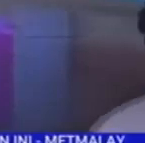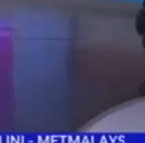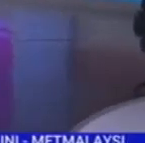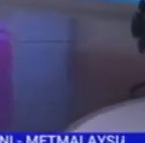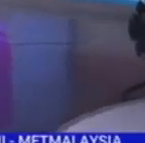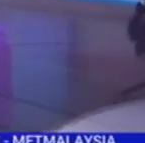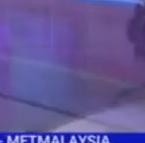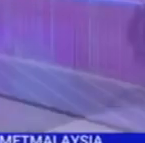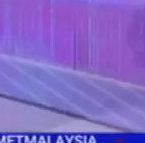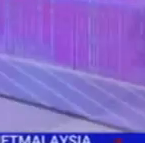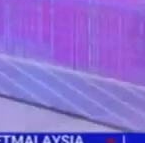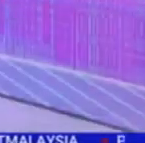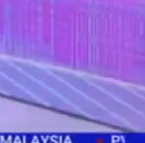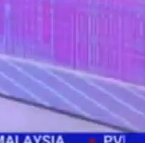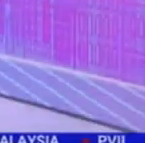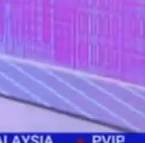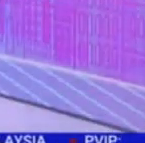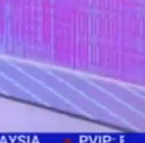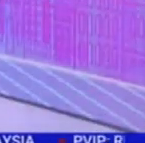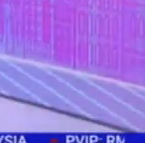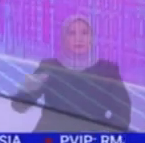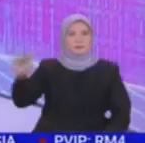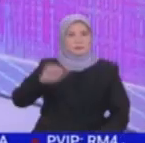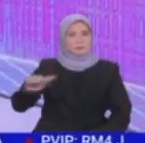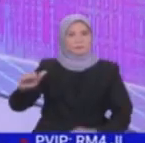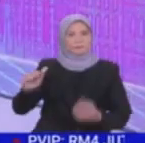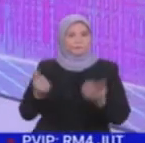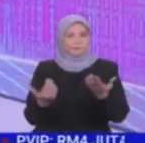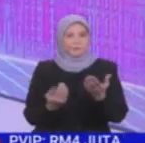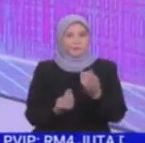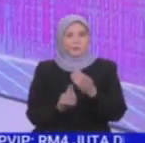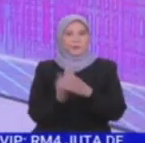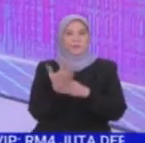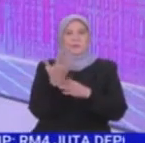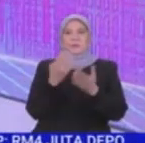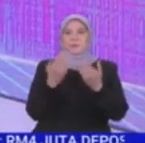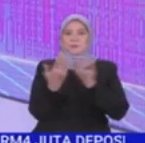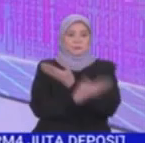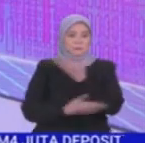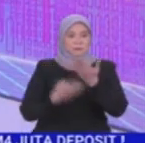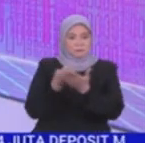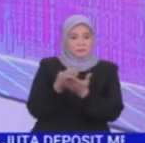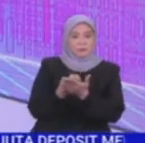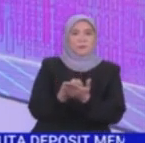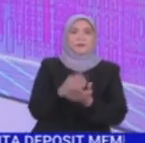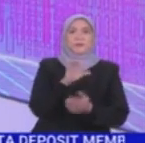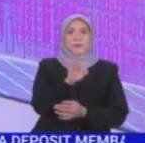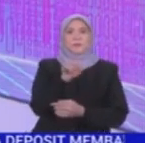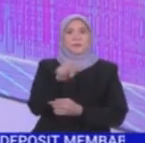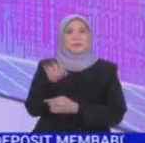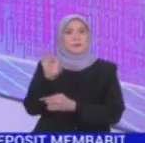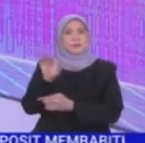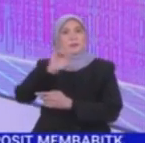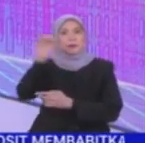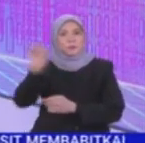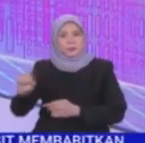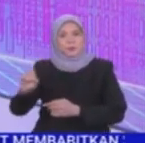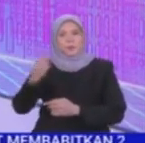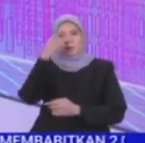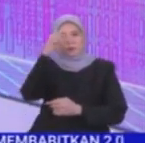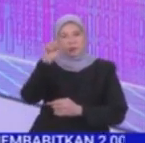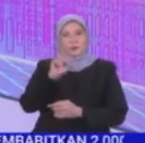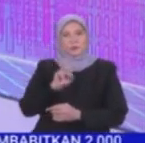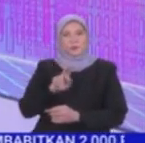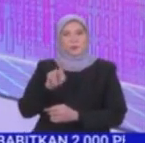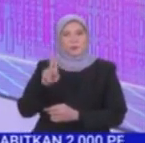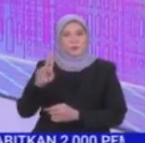Ekonomi Malaysia antara yang terbaik di Asia Tenggara dengan pertumbuhan keluaran dalam negara kasar KDNK 8.9% untuk suku kedua